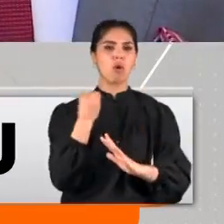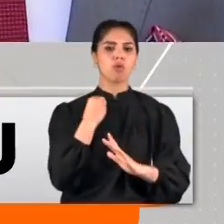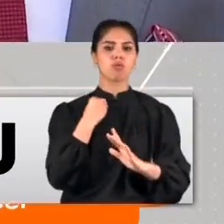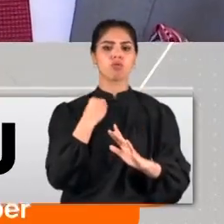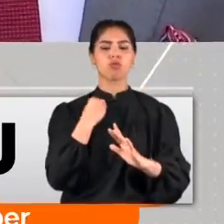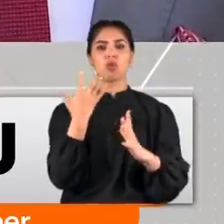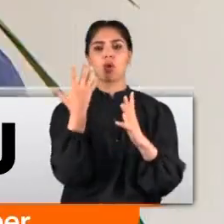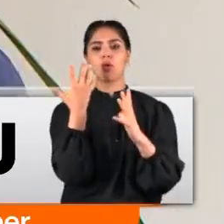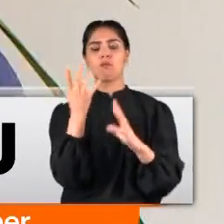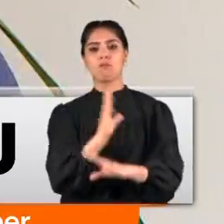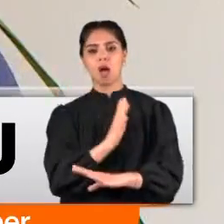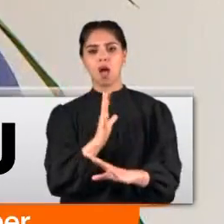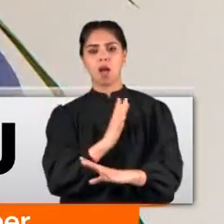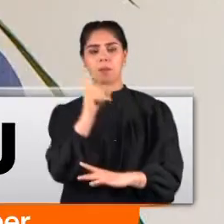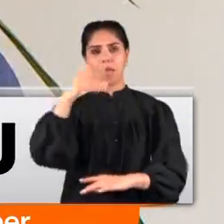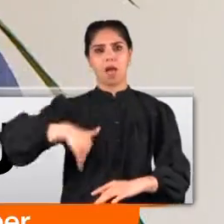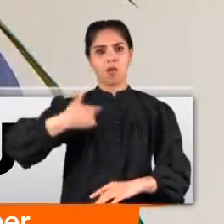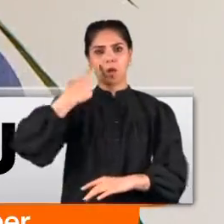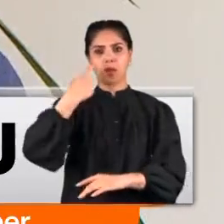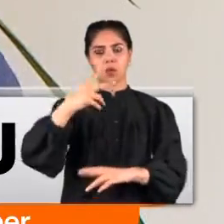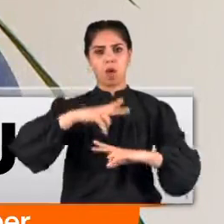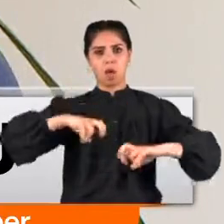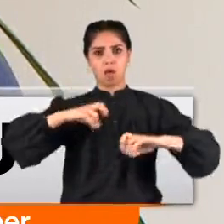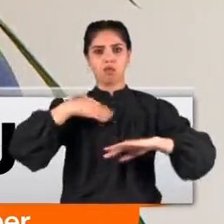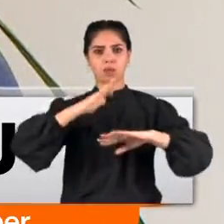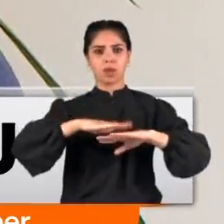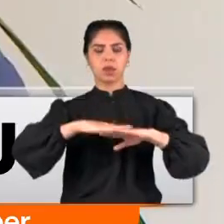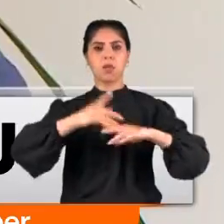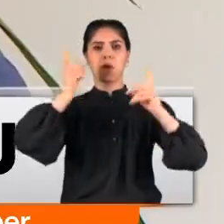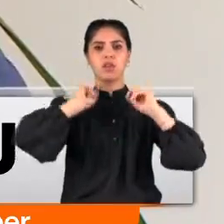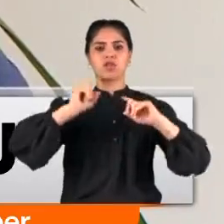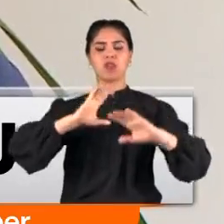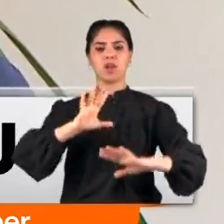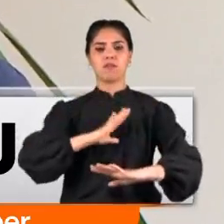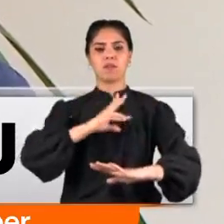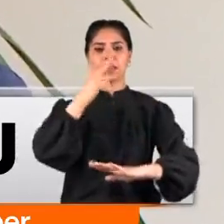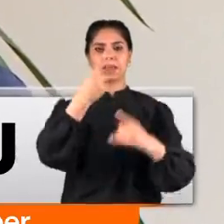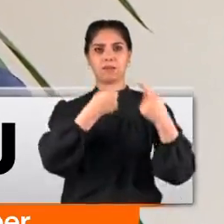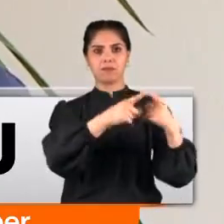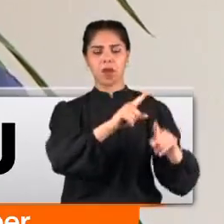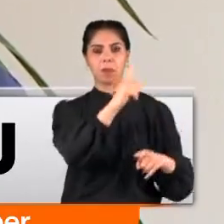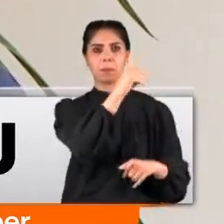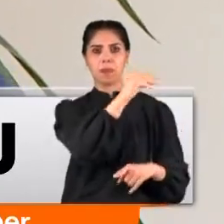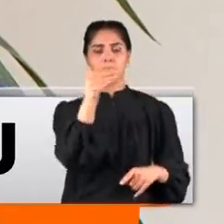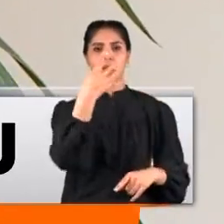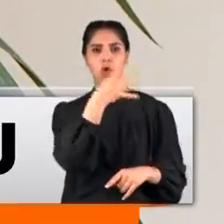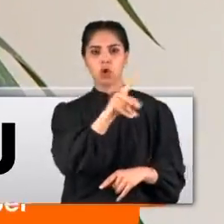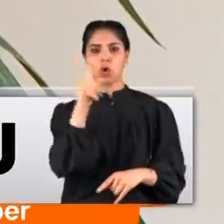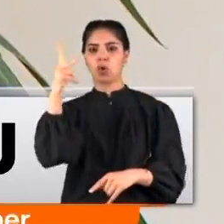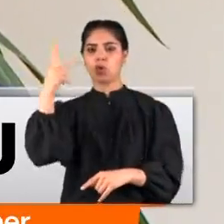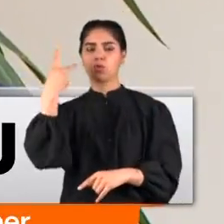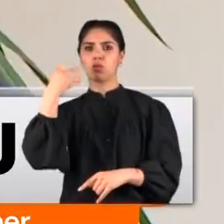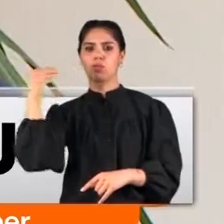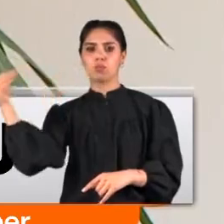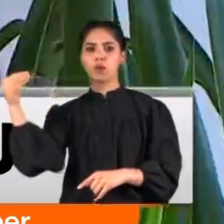ve ipotek kayıtları mevcut bir avukat aracılığıyla araştırma yaptığımızda karşımıza ipe tekrar çıktı iki ayrı patik bir tanesi bir milyon euro bir tanesi